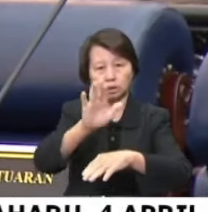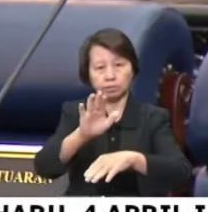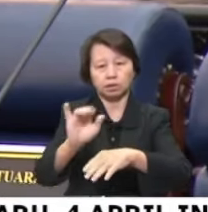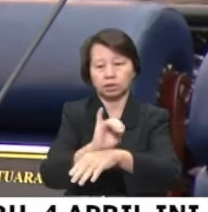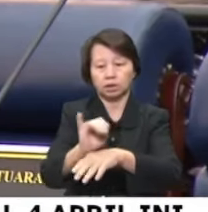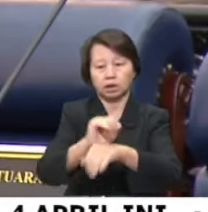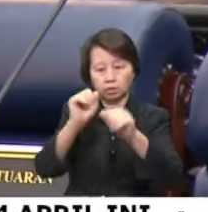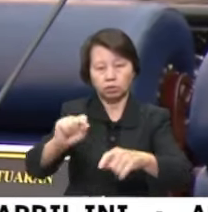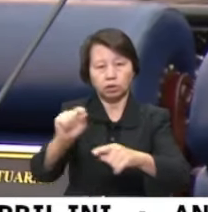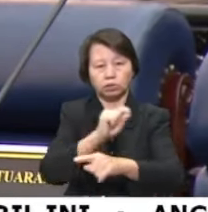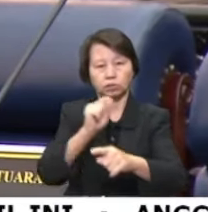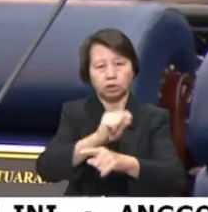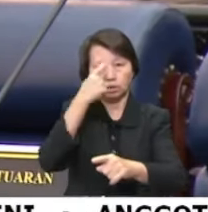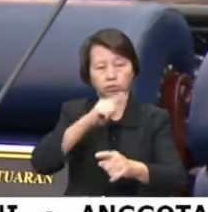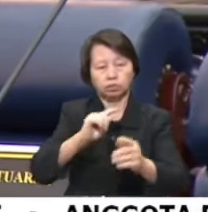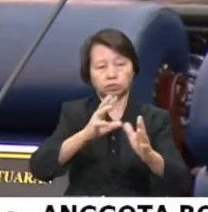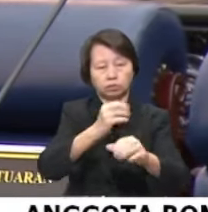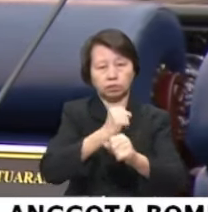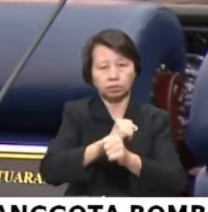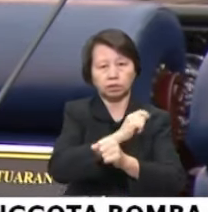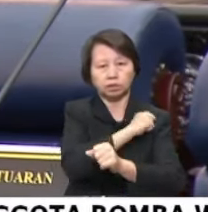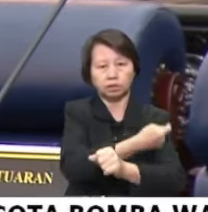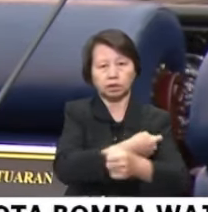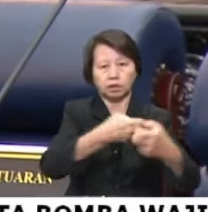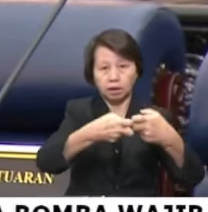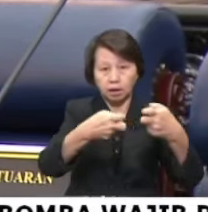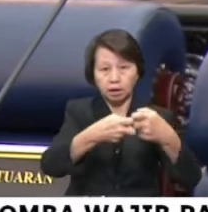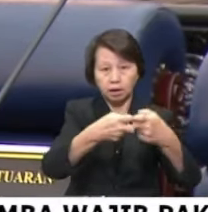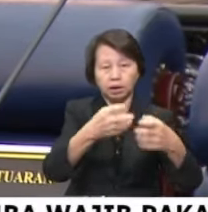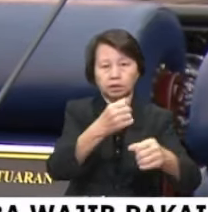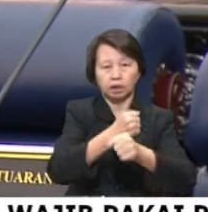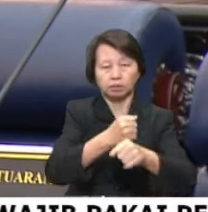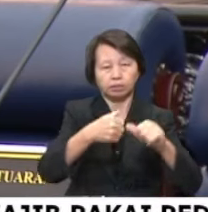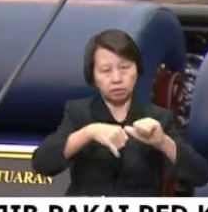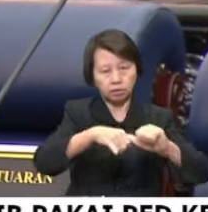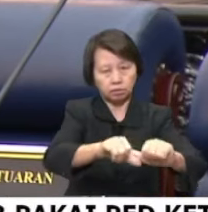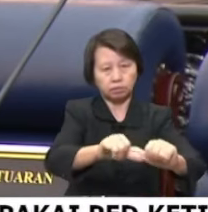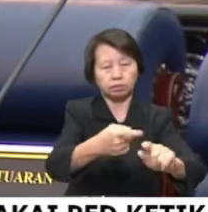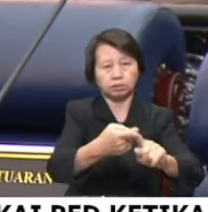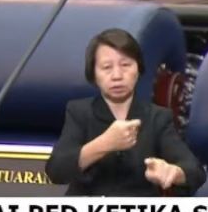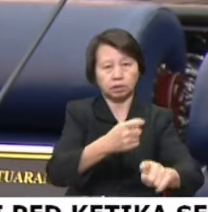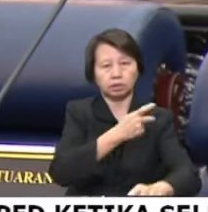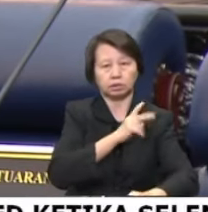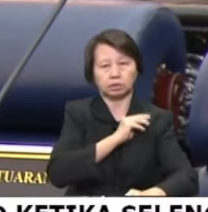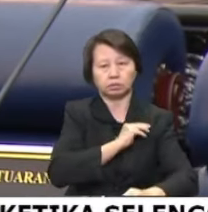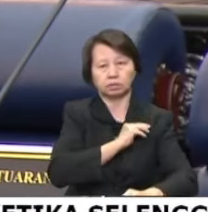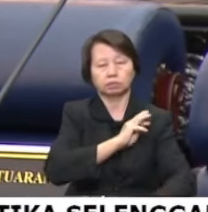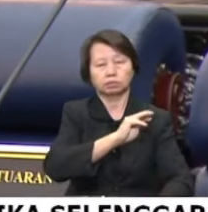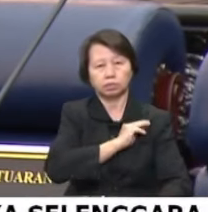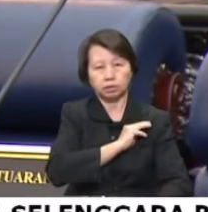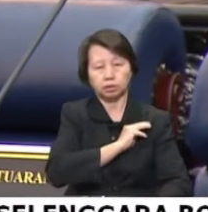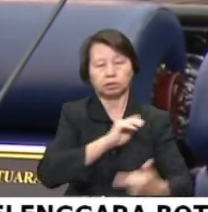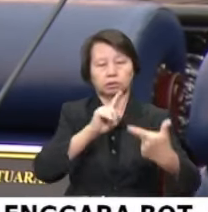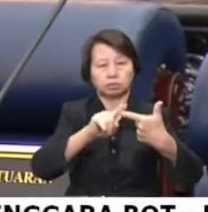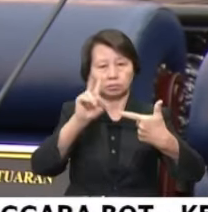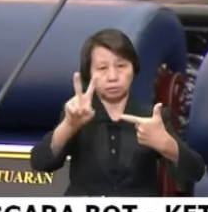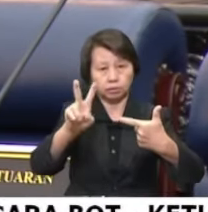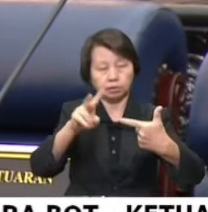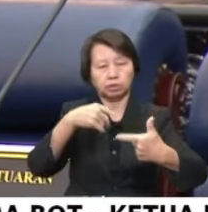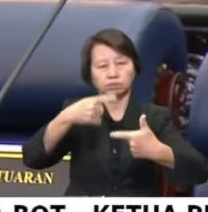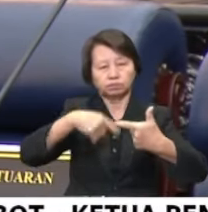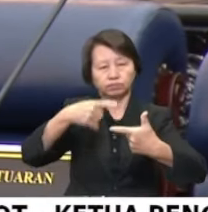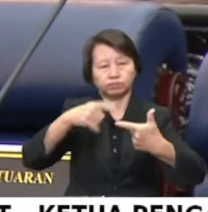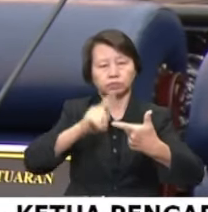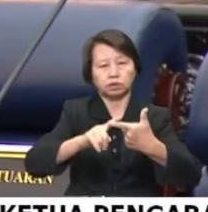boleh menggunakan untuk menjana tenaga elektrik, boleh mendapat lebih lanjut daripada Kementerian Menteri. Dan kedua adalah